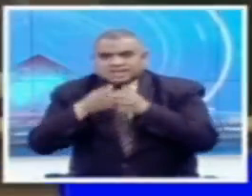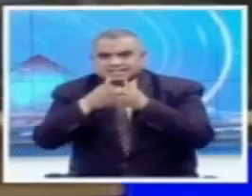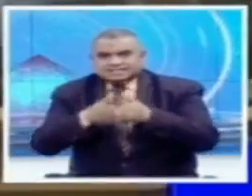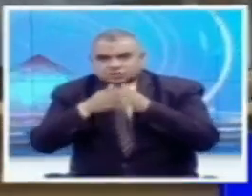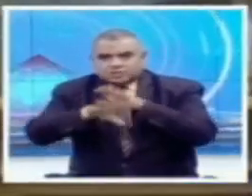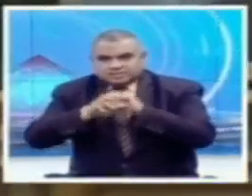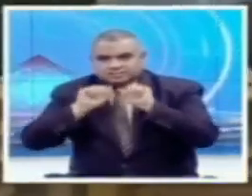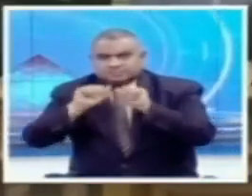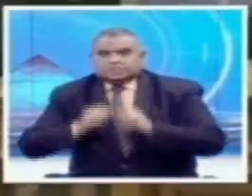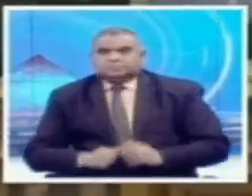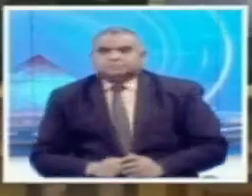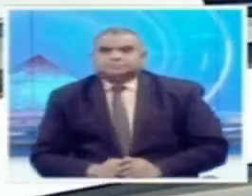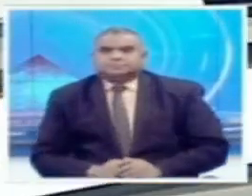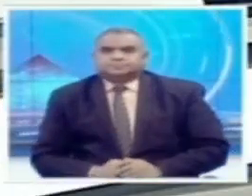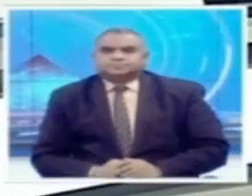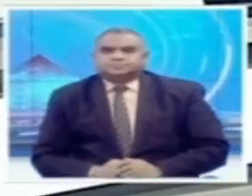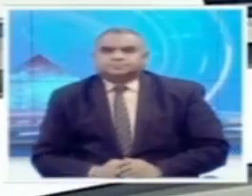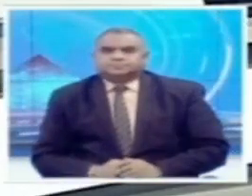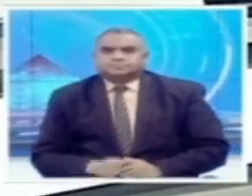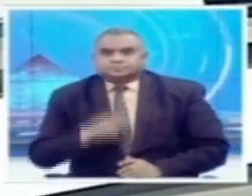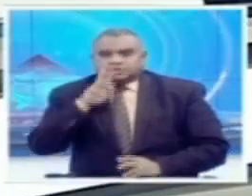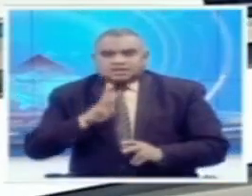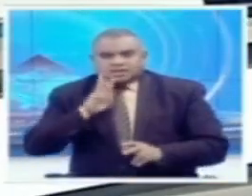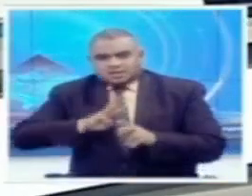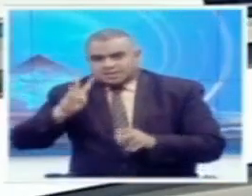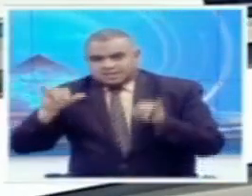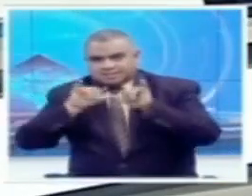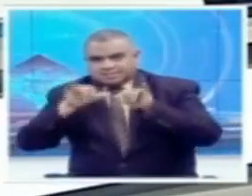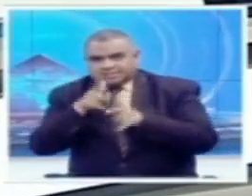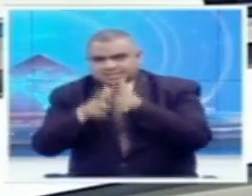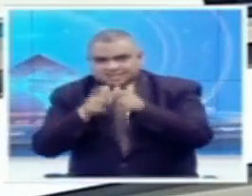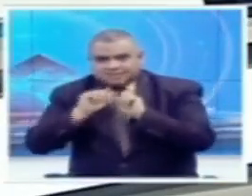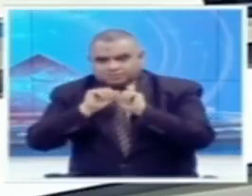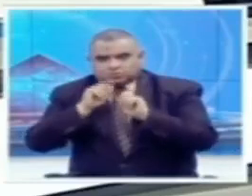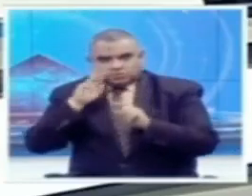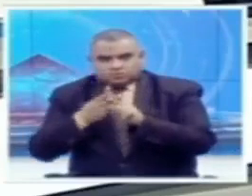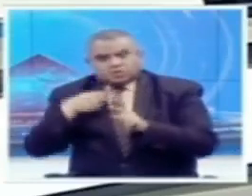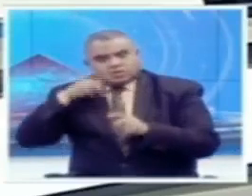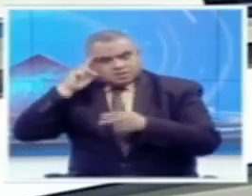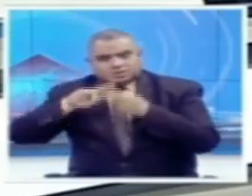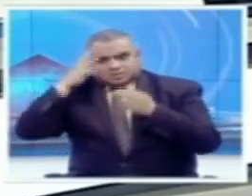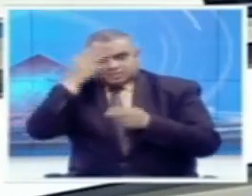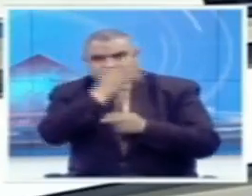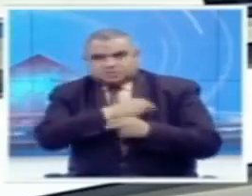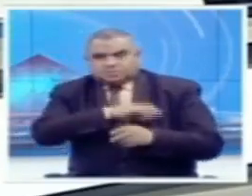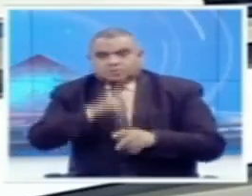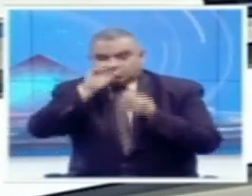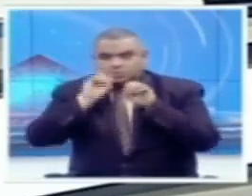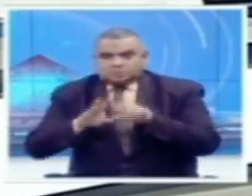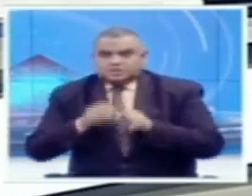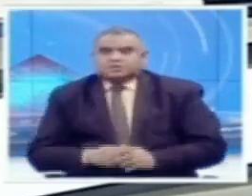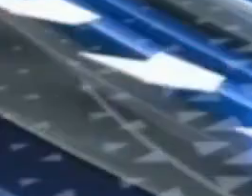السويس. مسبيرو دوت إي جي فيه المزيد من الأخبار. شكرا لمتابعتكم وإلى اللقاء.